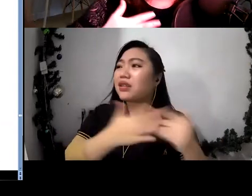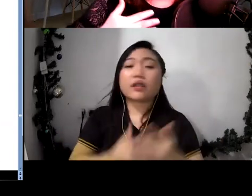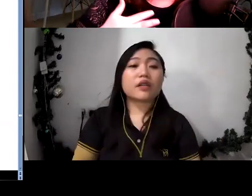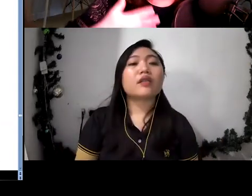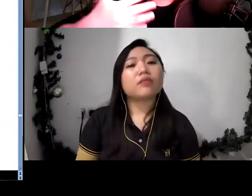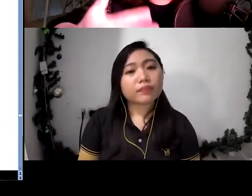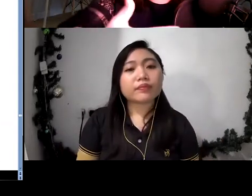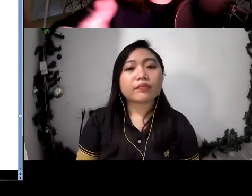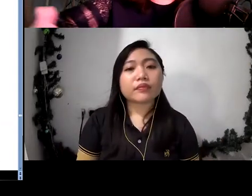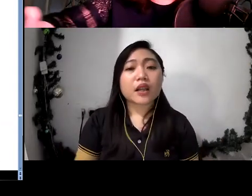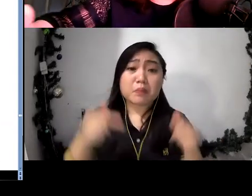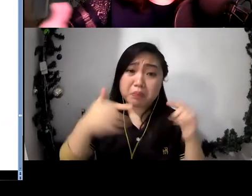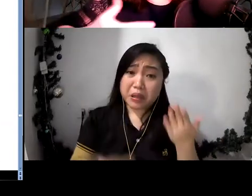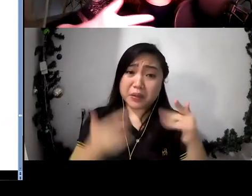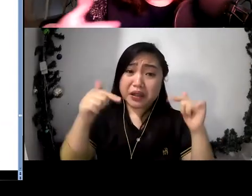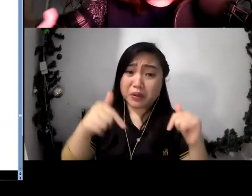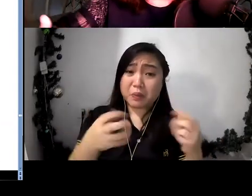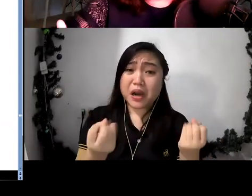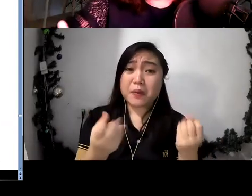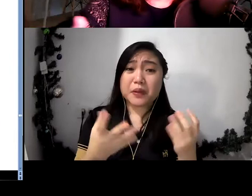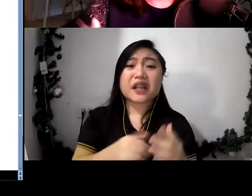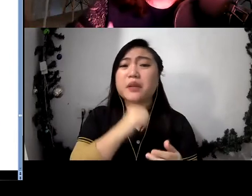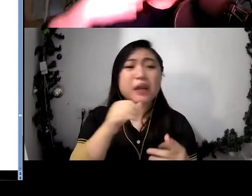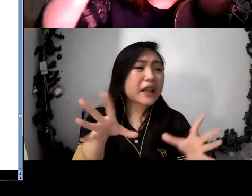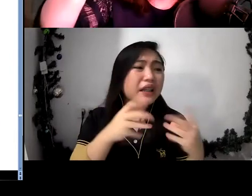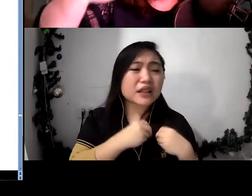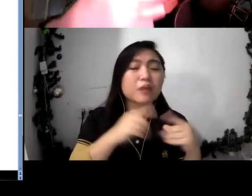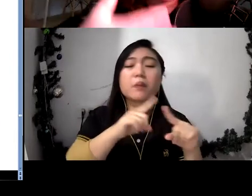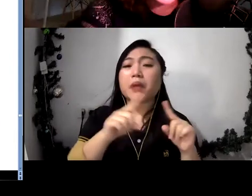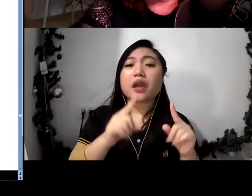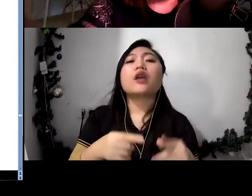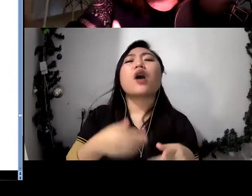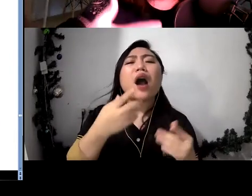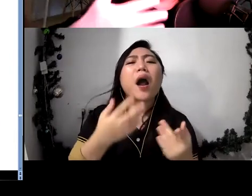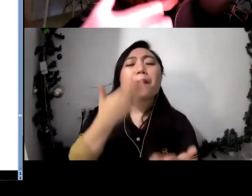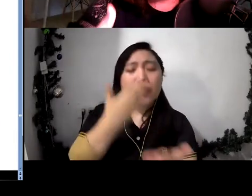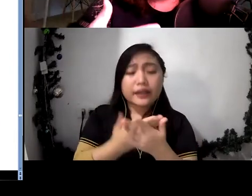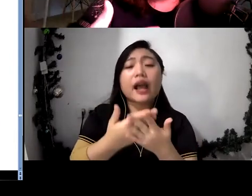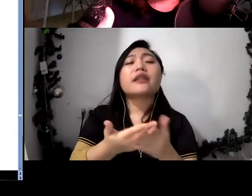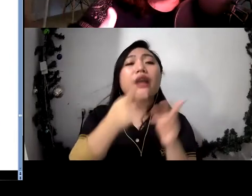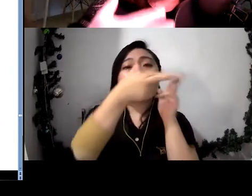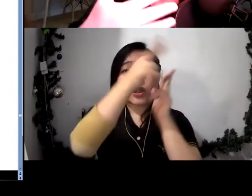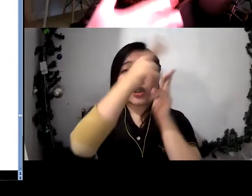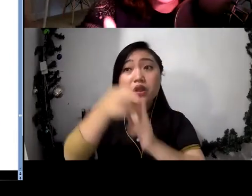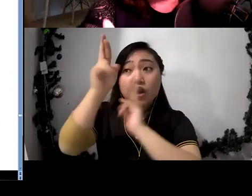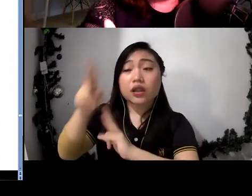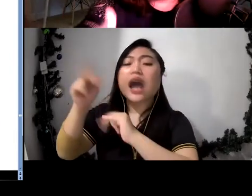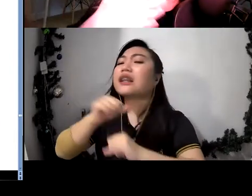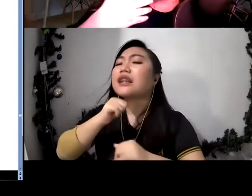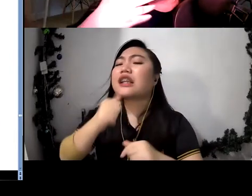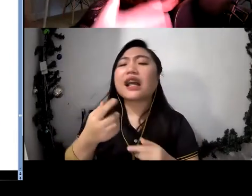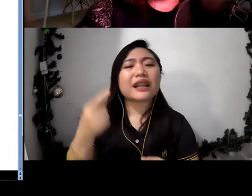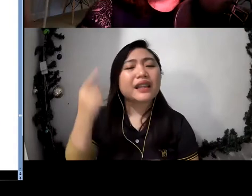na hindi pa natin tanggap, no? Yung iba't ibang mga tao, pero importante nire-respeto. At hindi natin ginagawang hadlang